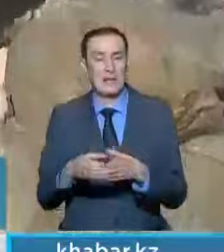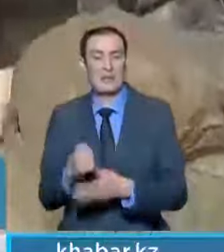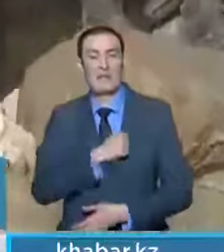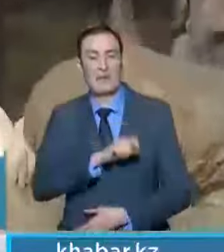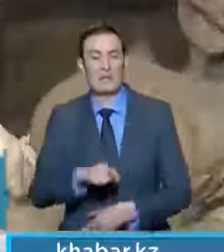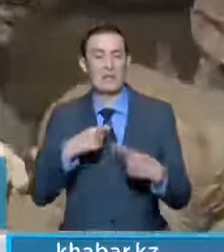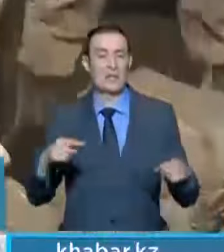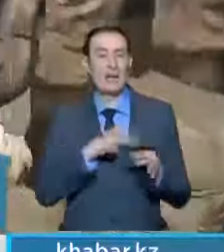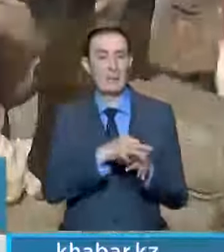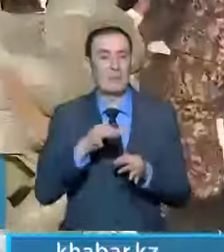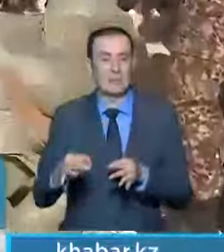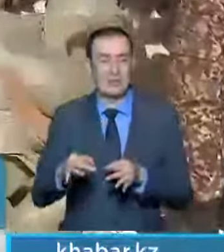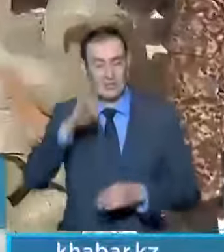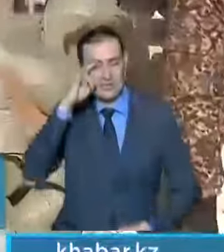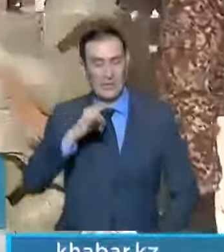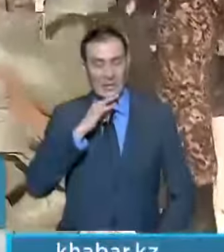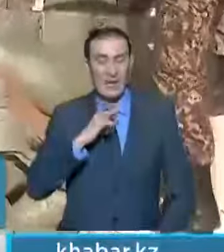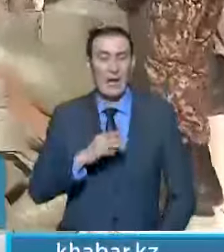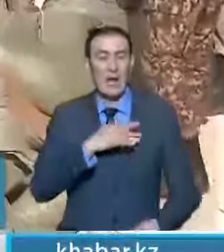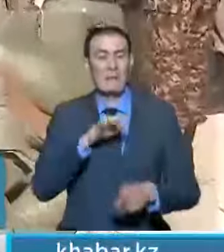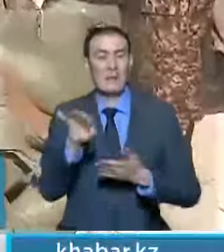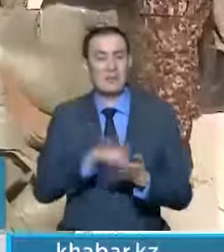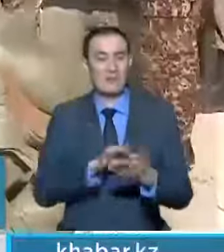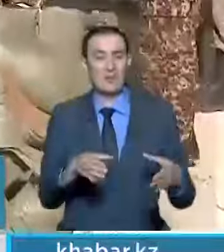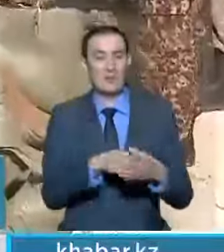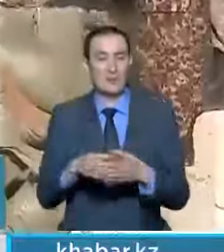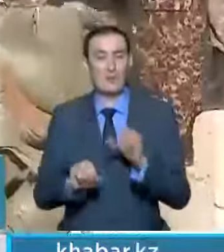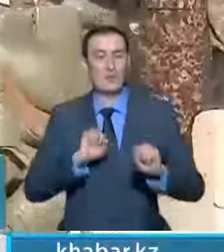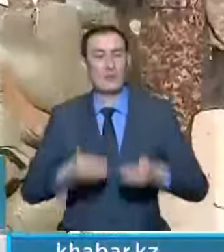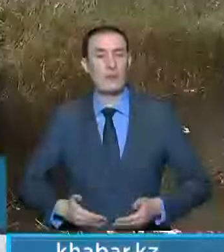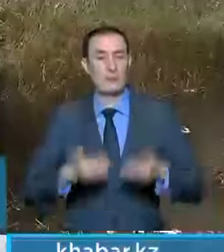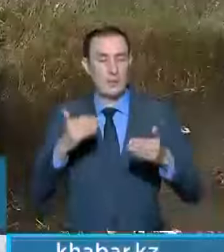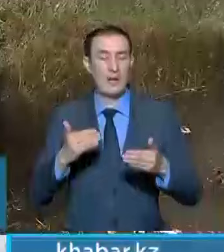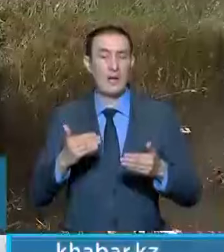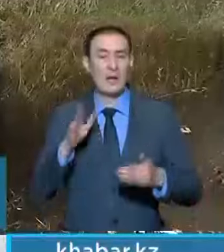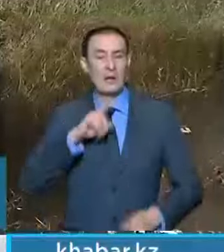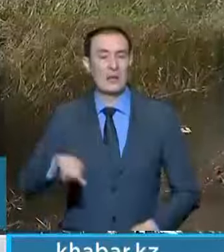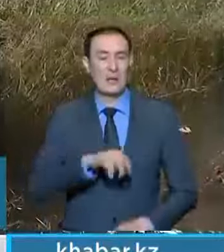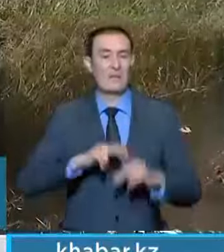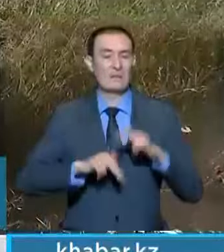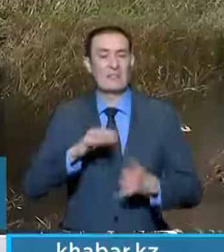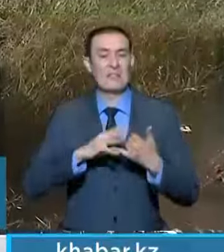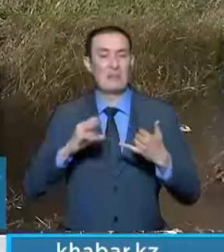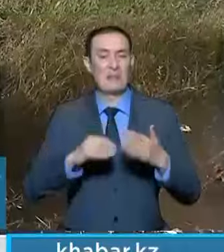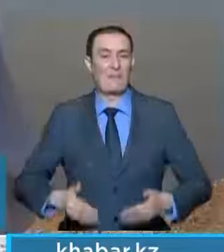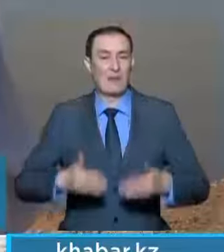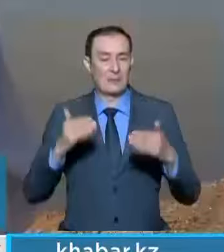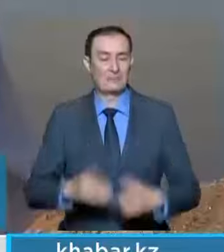военные из разных регионов страны. Оперативные группы сейчас укрепляют берега, возводят земляные